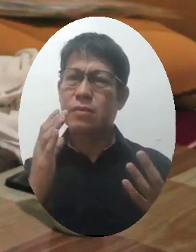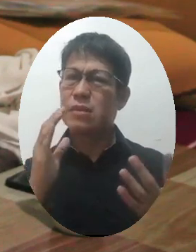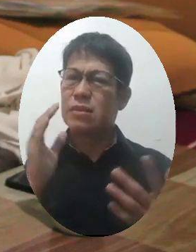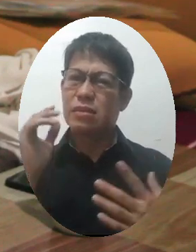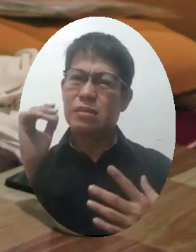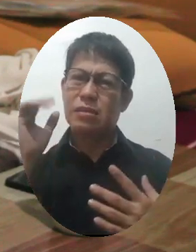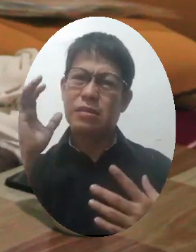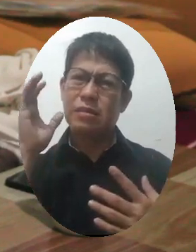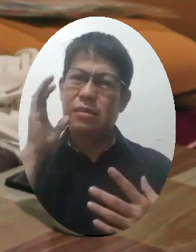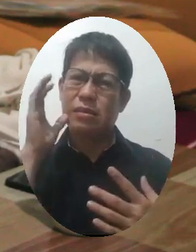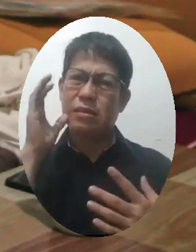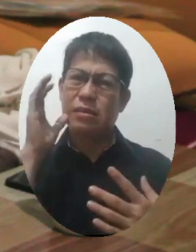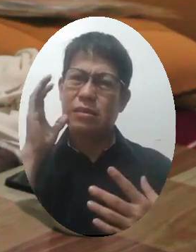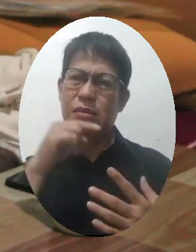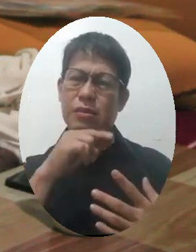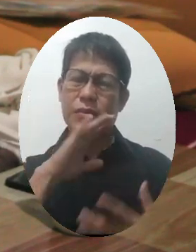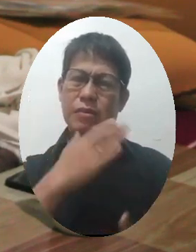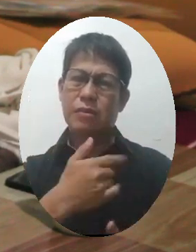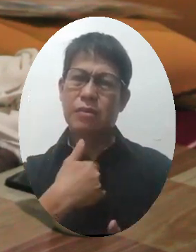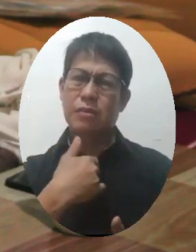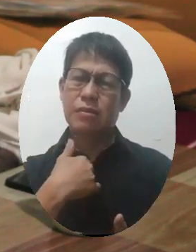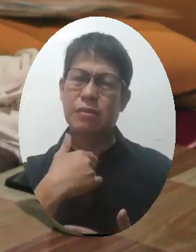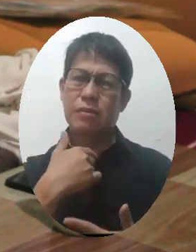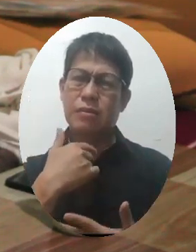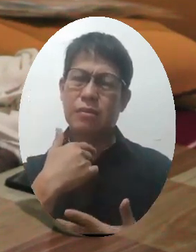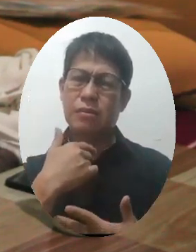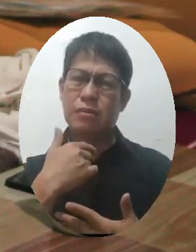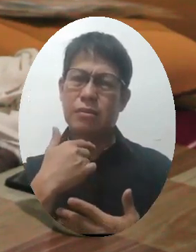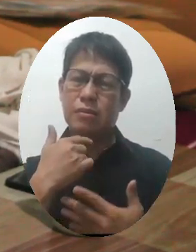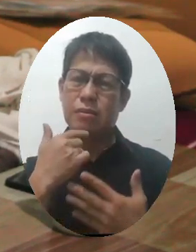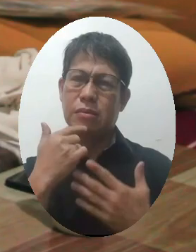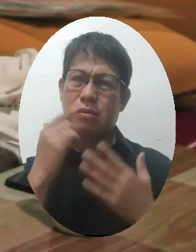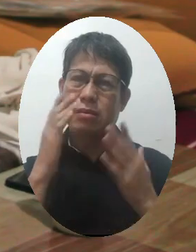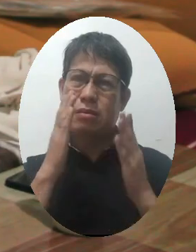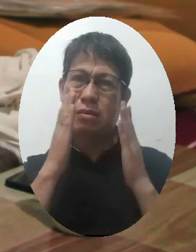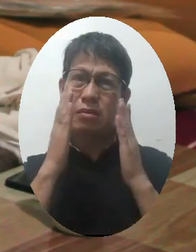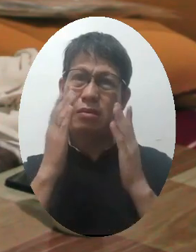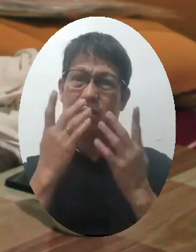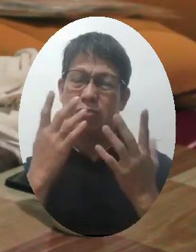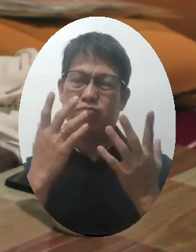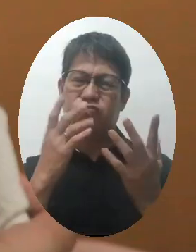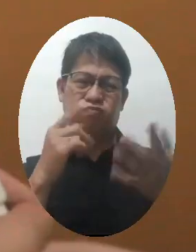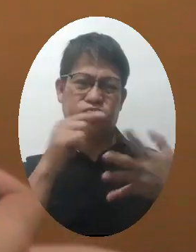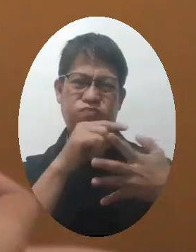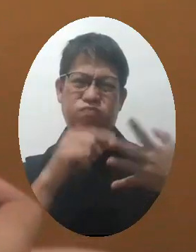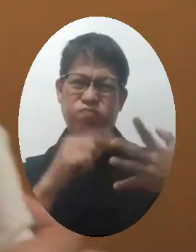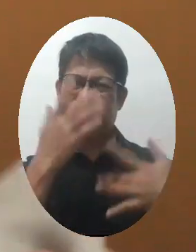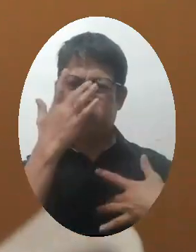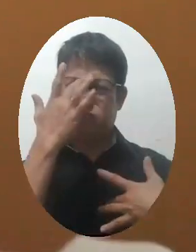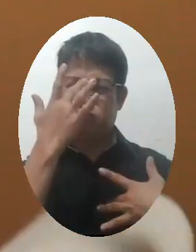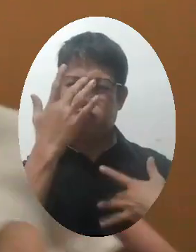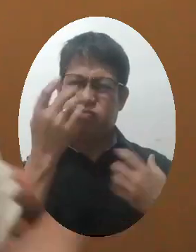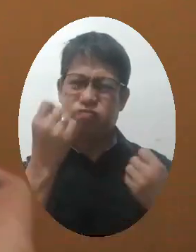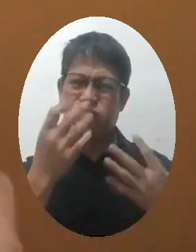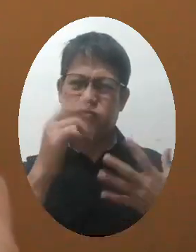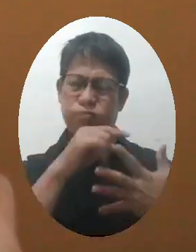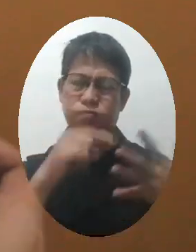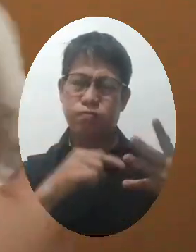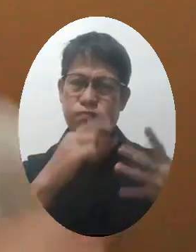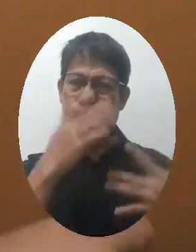Celestine Elmaniklang. Na-diagnose po siya na microcephaly, cerebral palsy,